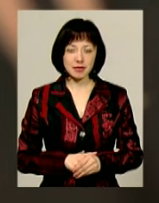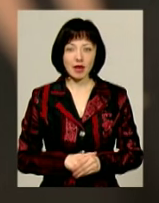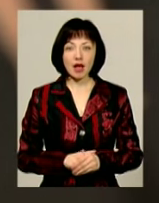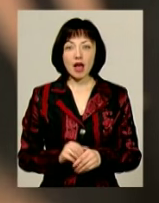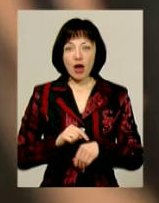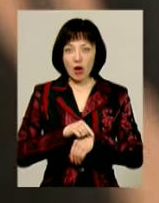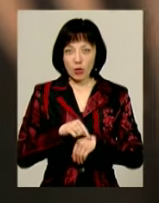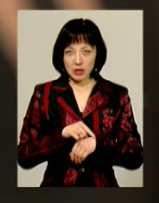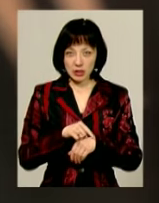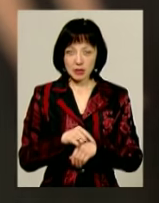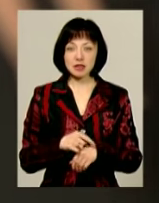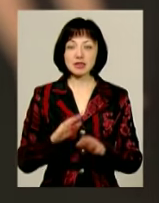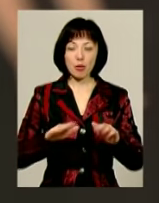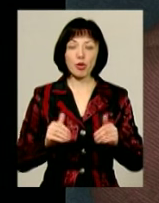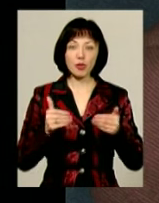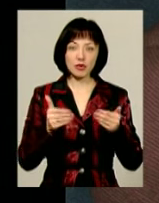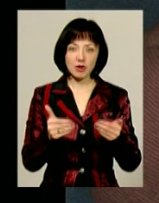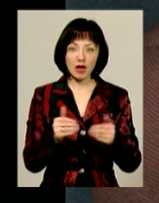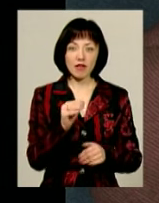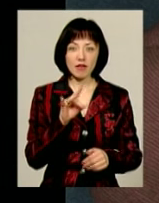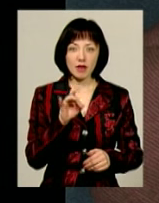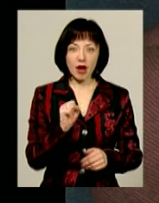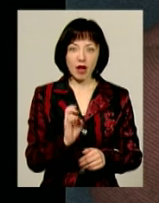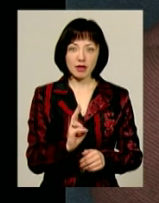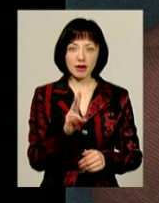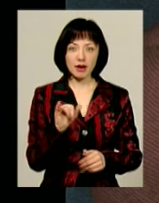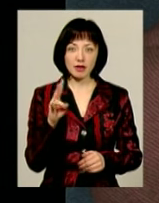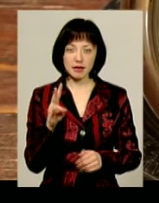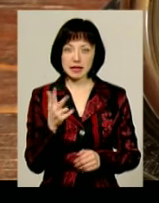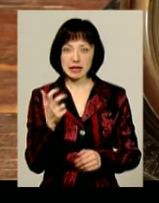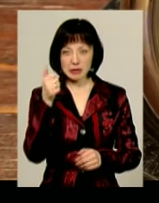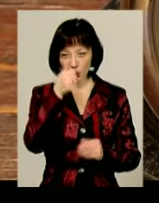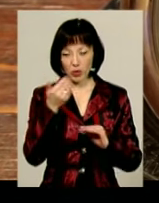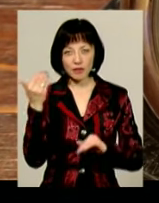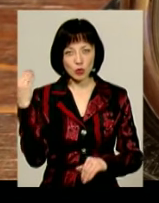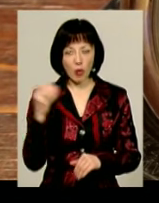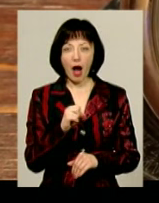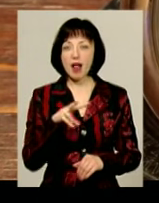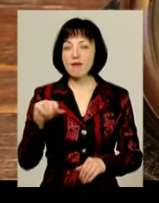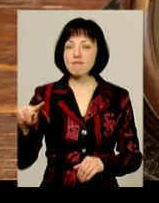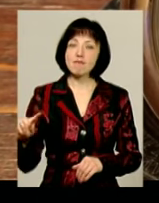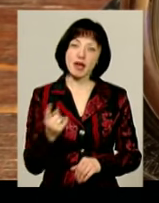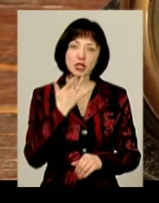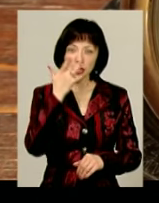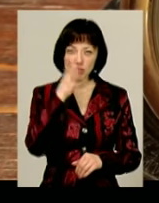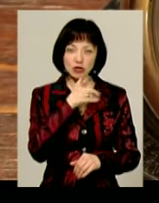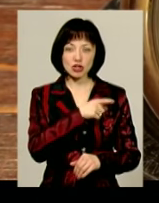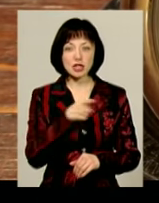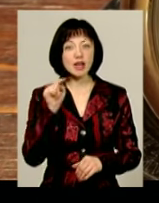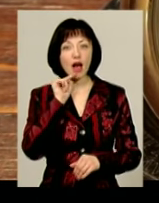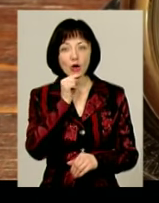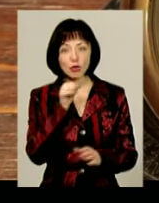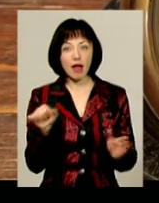Переводити стрілки годинника запропонував Бенджамін Франклін майже 300 років тому. Однак вперше на літній час задля